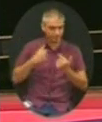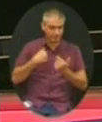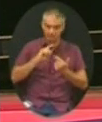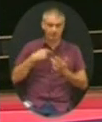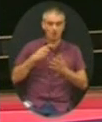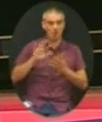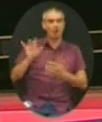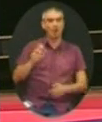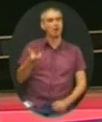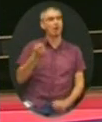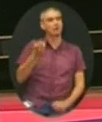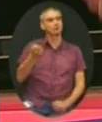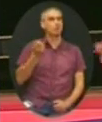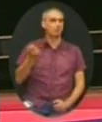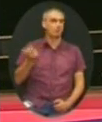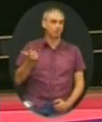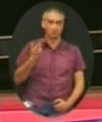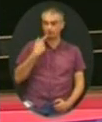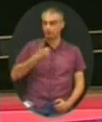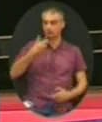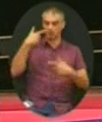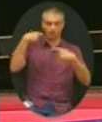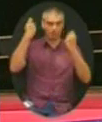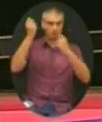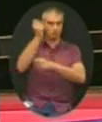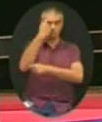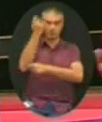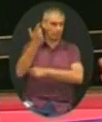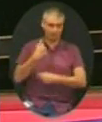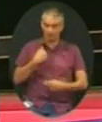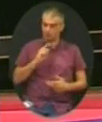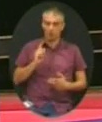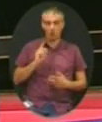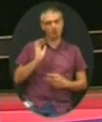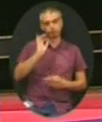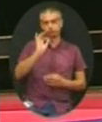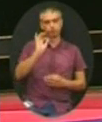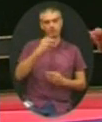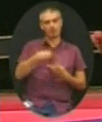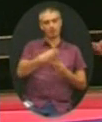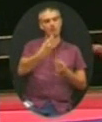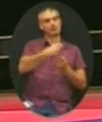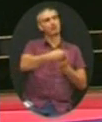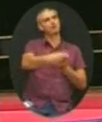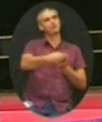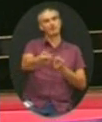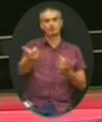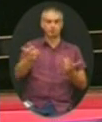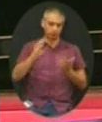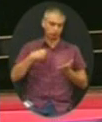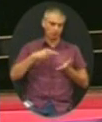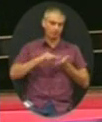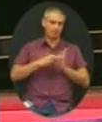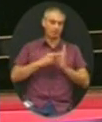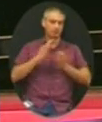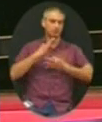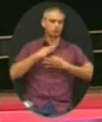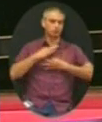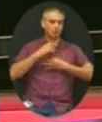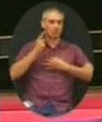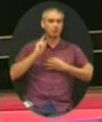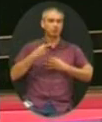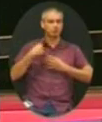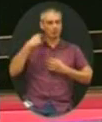לא כספומט. אומר משרד התרבות, אומרת שרת התרבות מירי רגב, אני לא פה כדי לחלק כספים לכל מטרה. יש לי מדיניות, יש